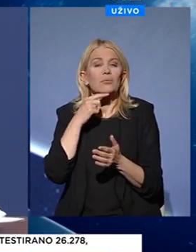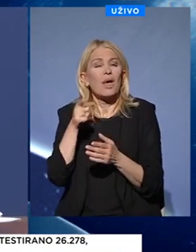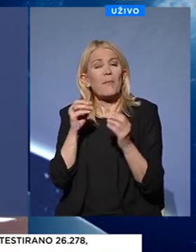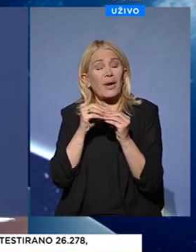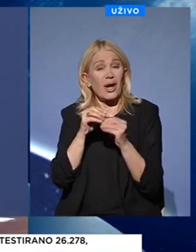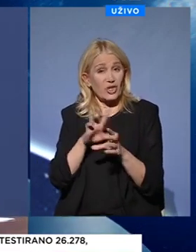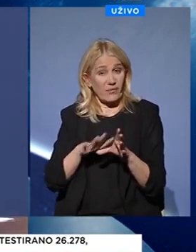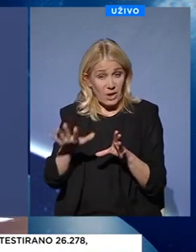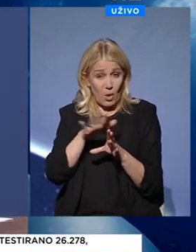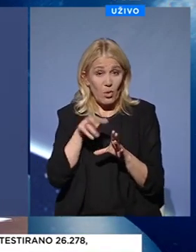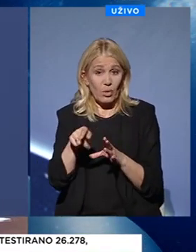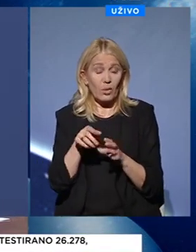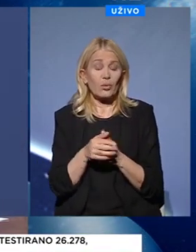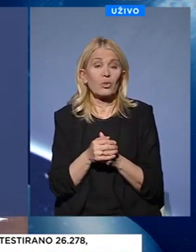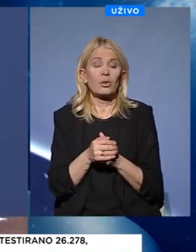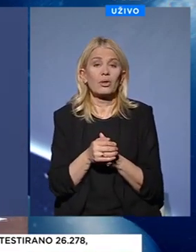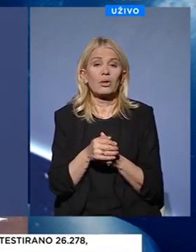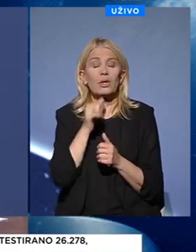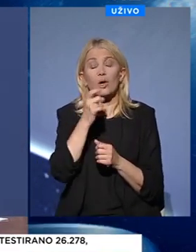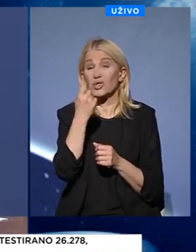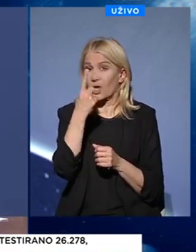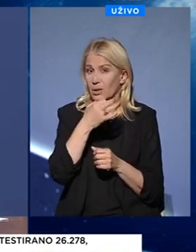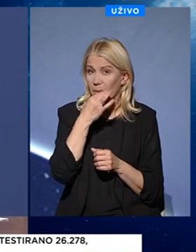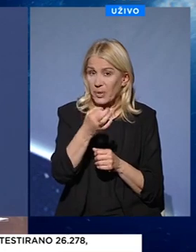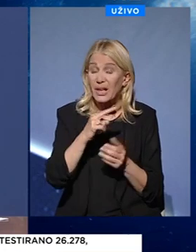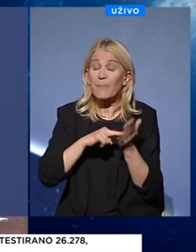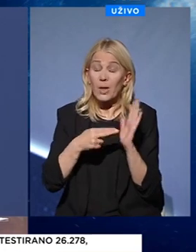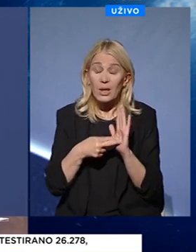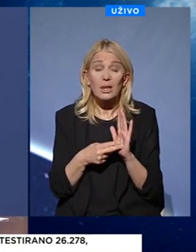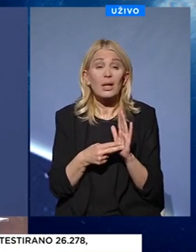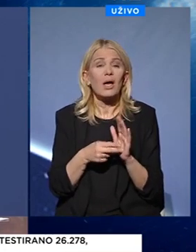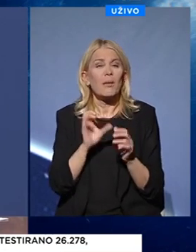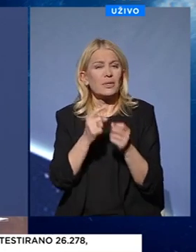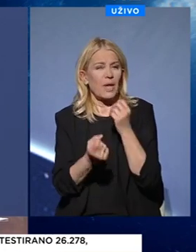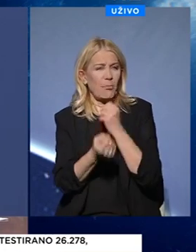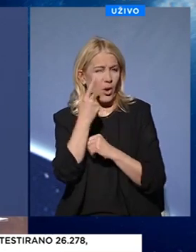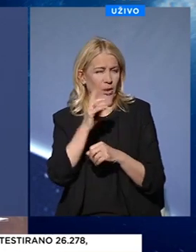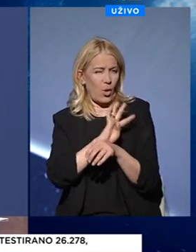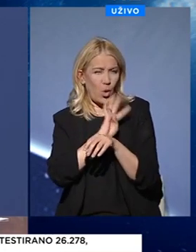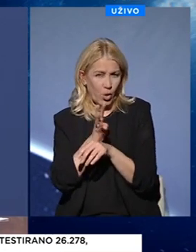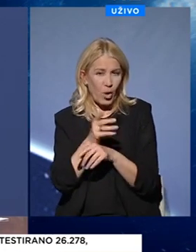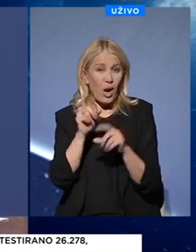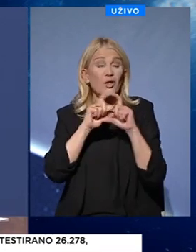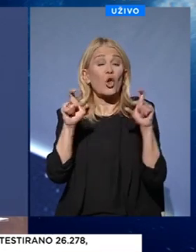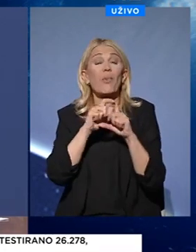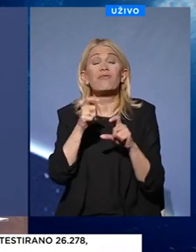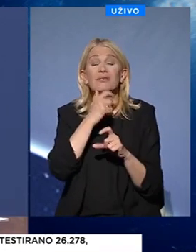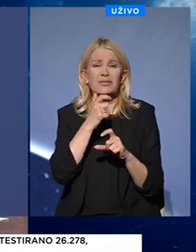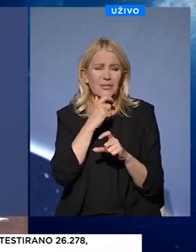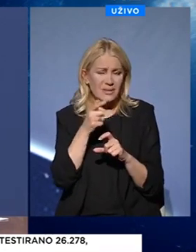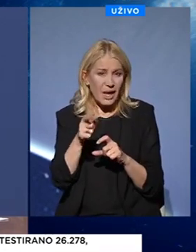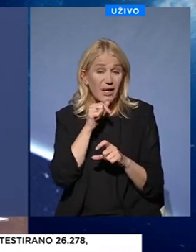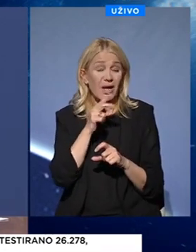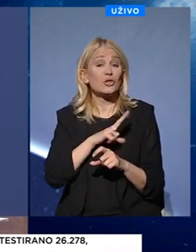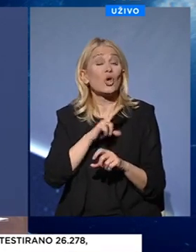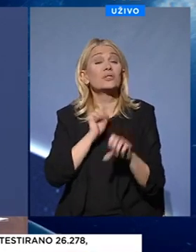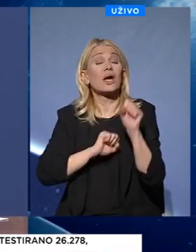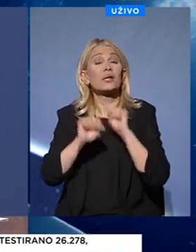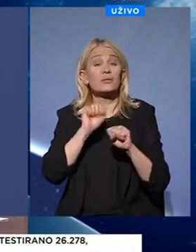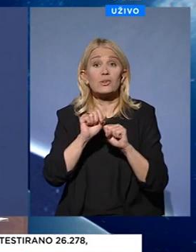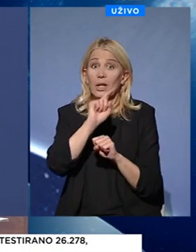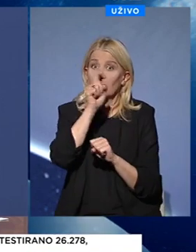okrugu? I još jedno pitanje Politike, posle pojave COVID-19 u domovima za stare i socijalnu zaštitu,